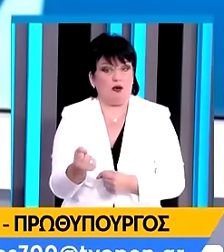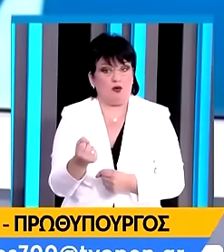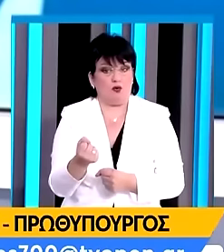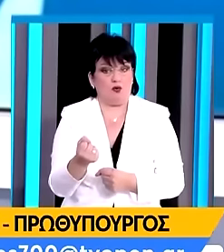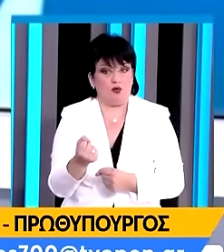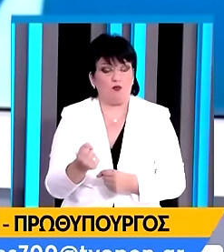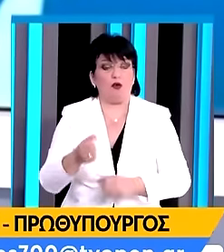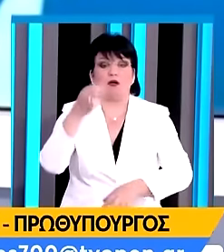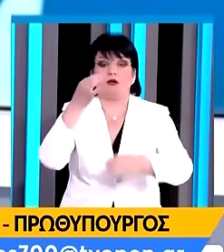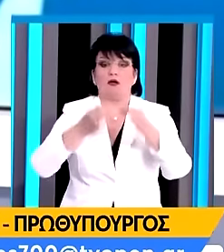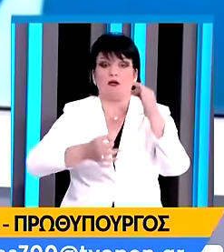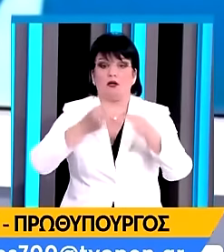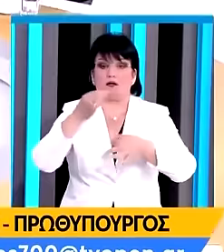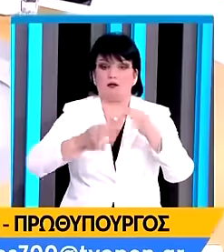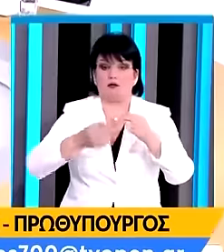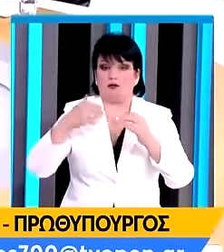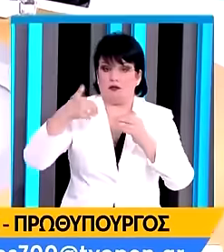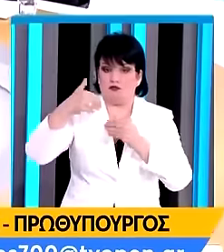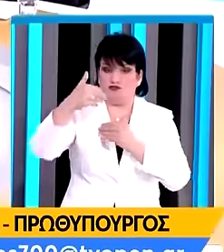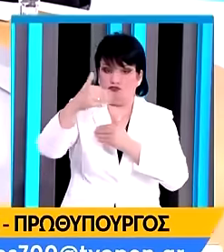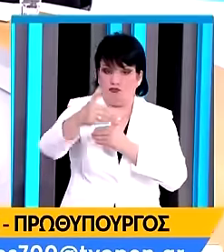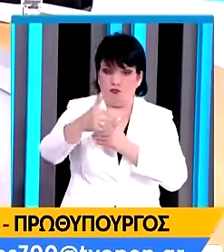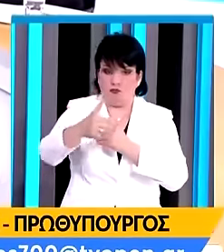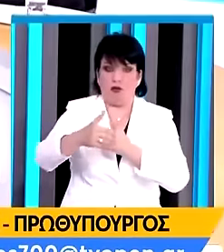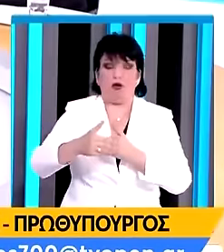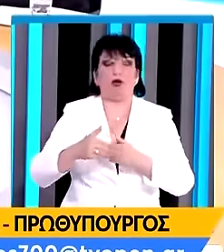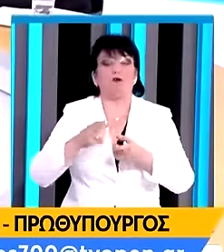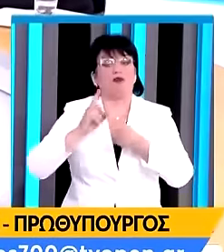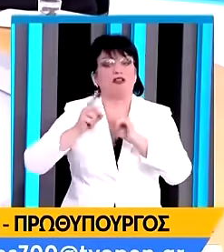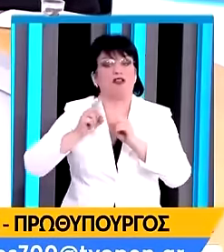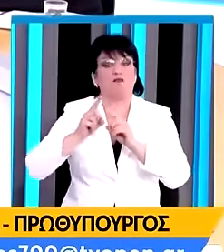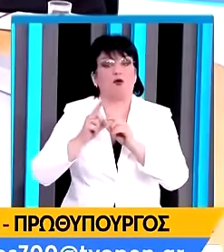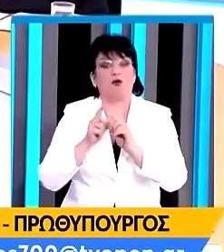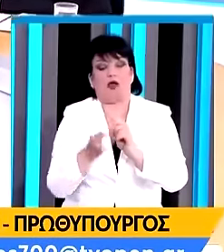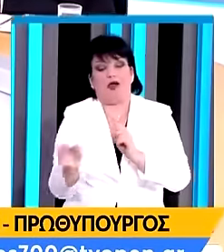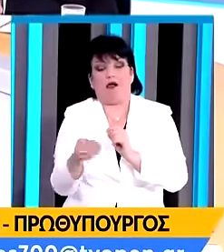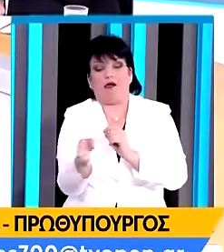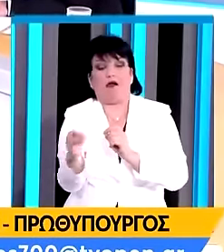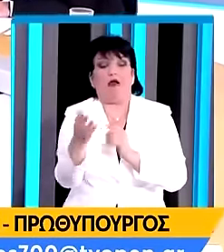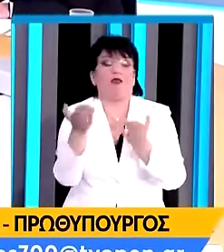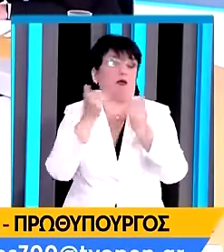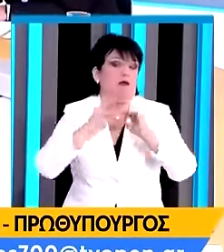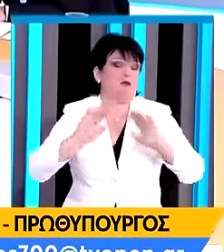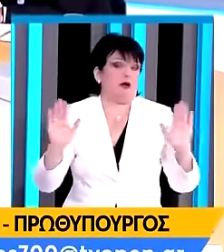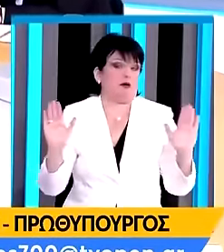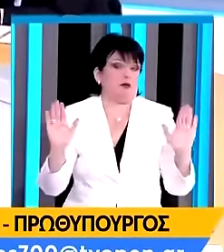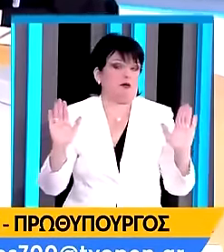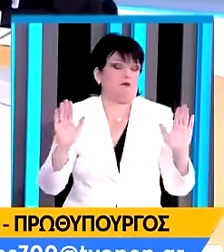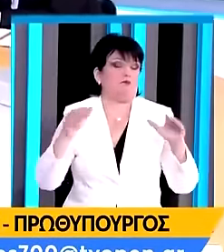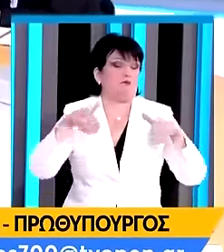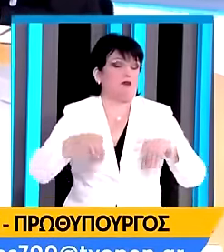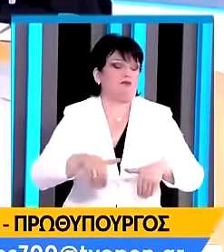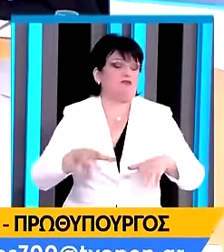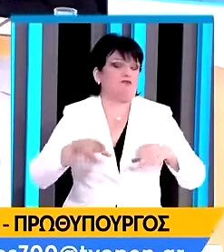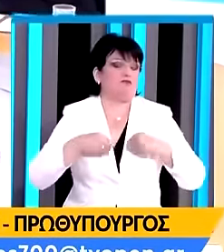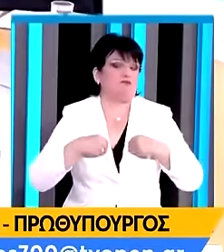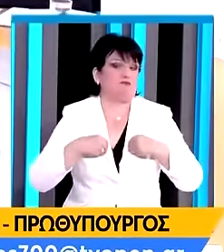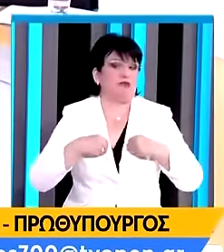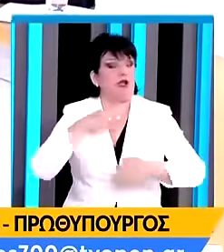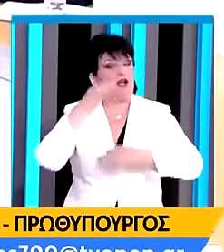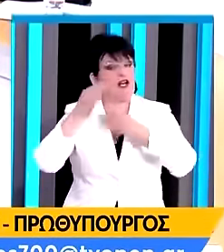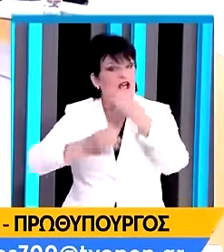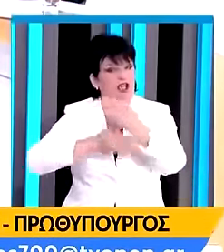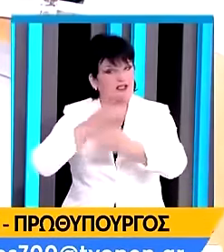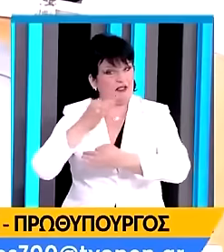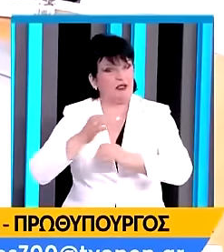να συζητήσουμε το μέλλον της συμφωνίας. Ενδιάμεση συμφωνία δεν υπάρχει όμως αυτή τη στιγμή πια. Και νομίζω ότι αυτό το οποίο πρέπει να κάνουμε είναι να ασκήσουμε μια